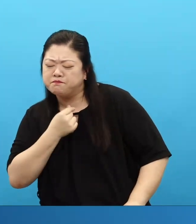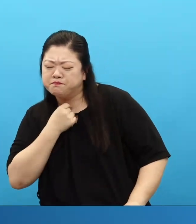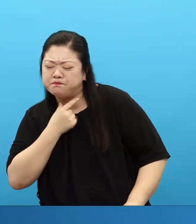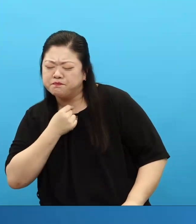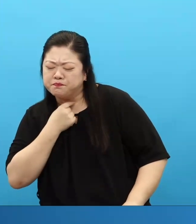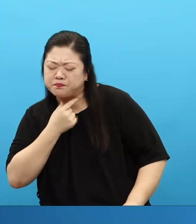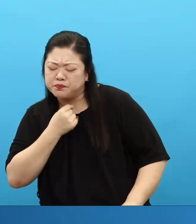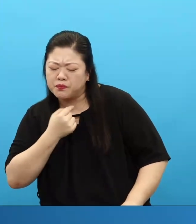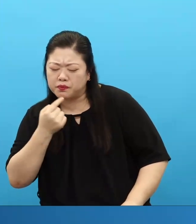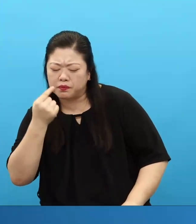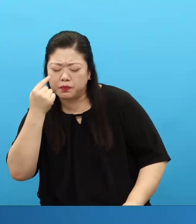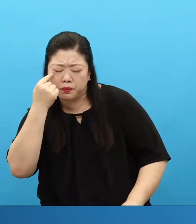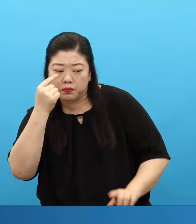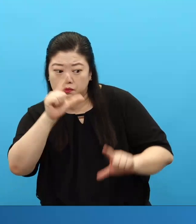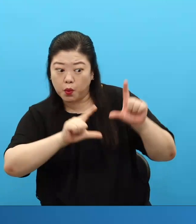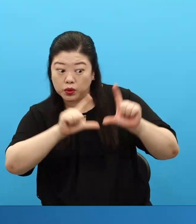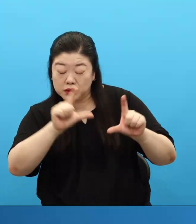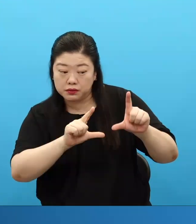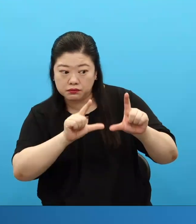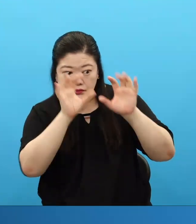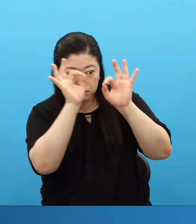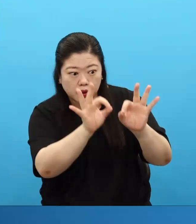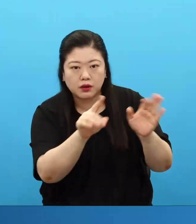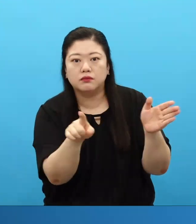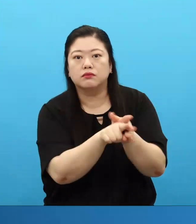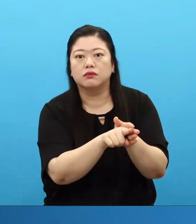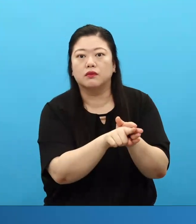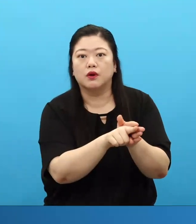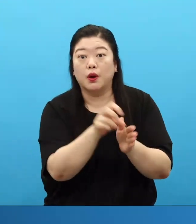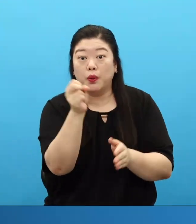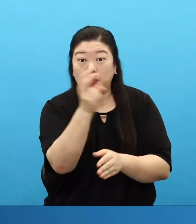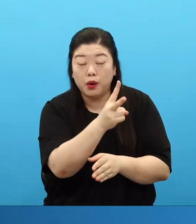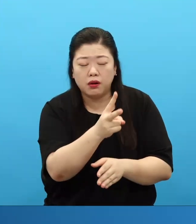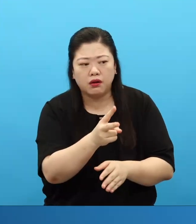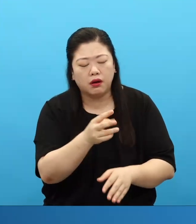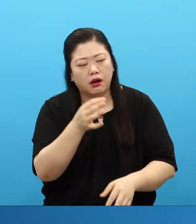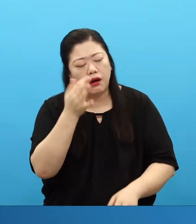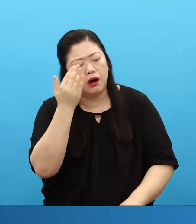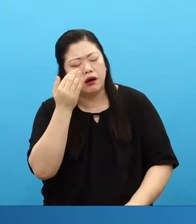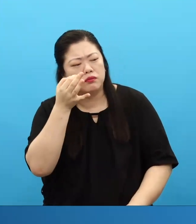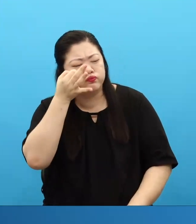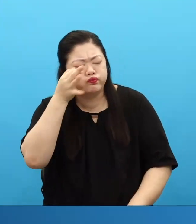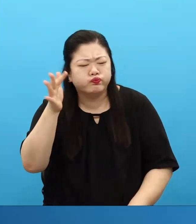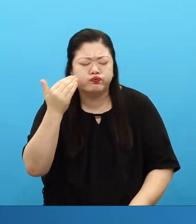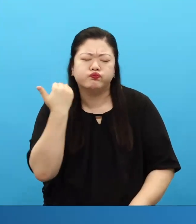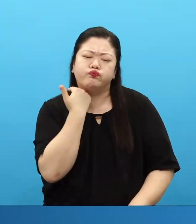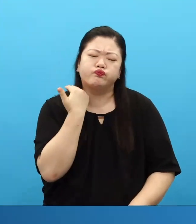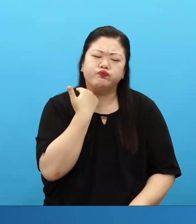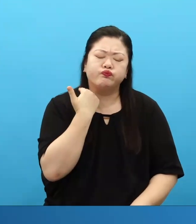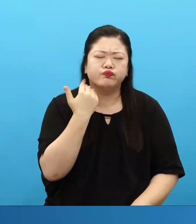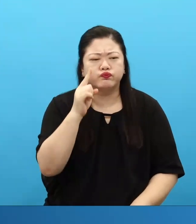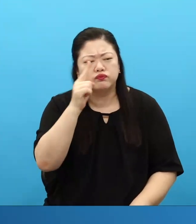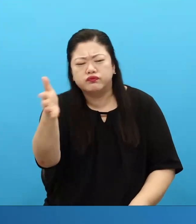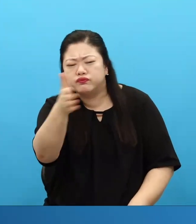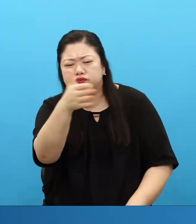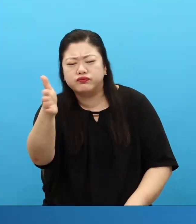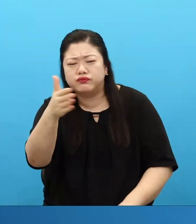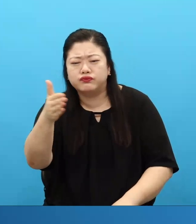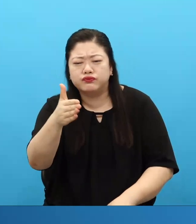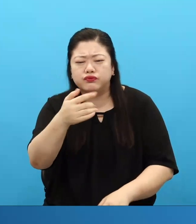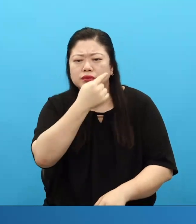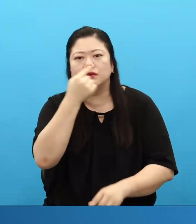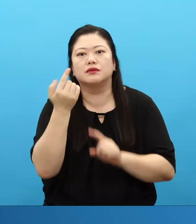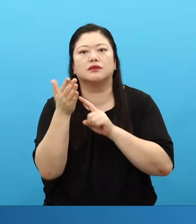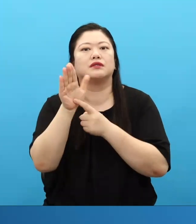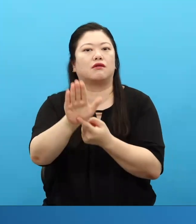it's a reality. 눈에 안 보이는데 보지 못하는 것들의 증거이라. That we may not see it with our eyes, but actually it is the evidence of that.